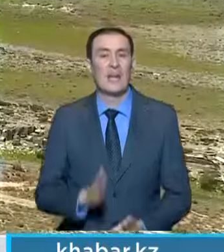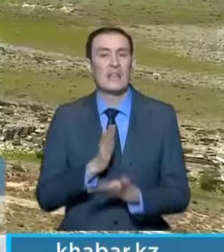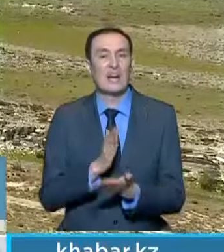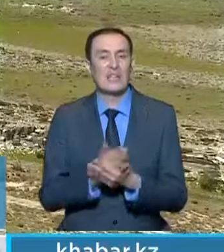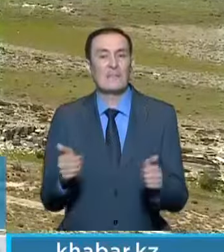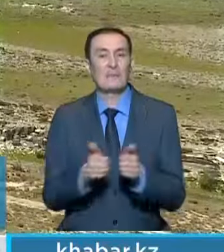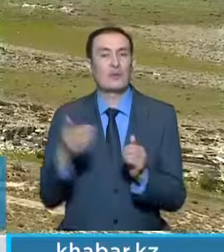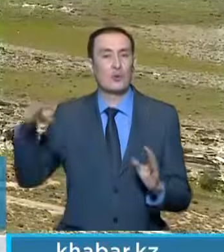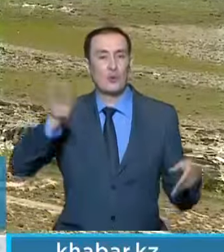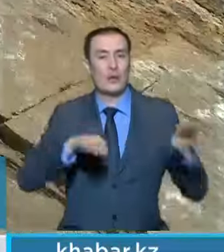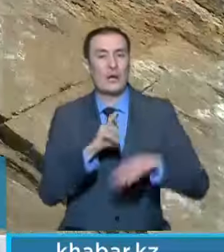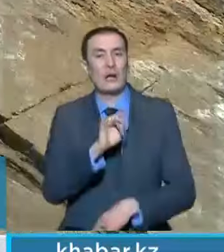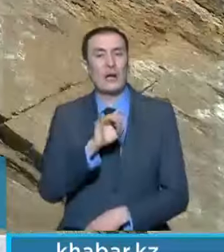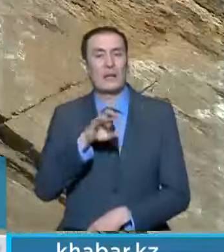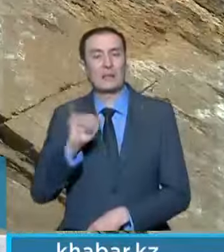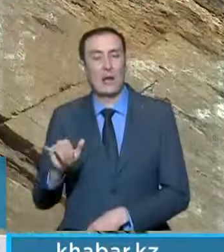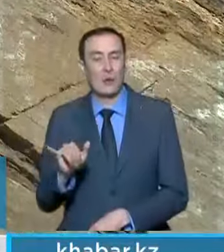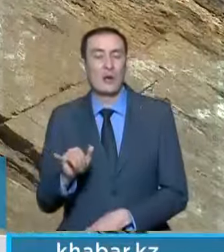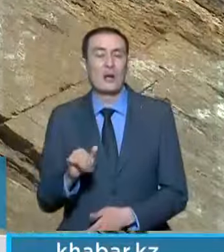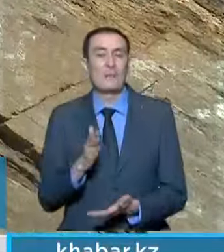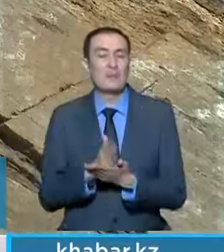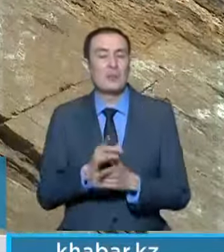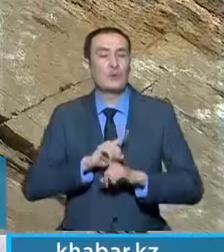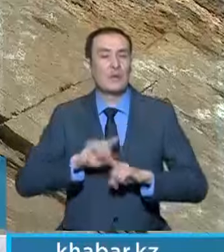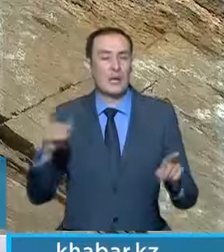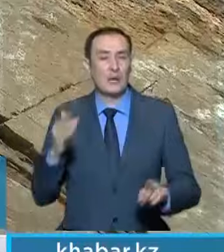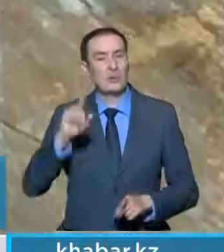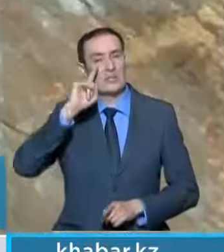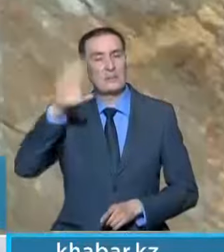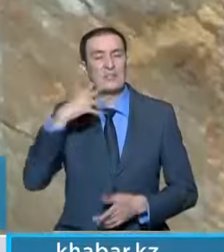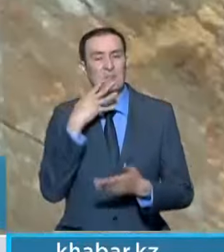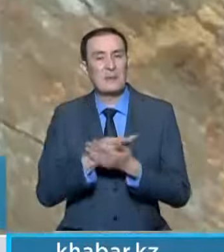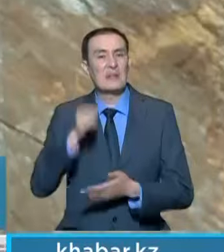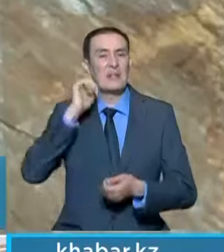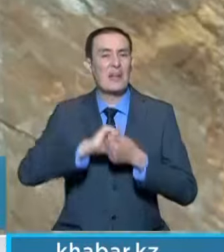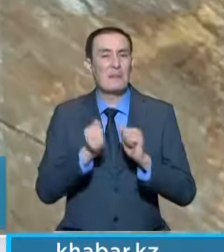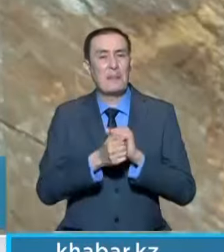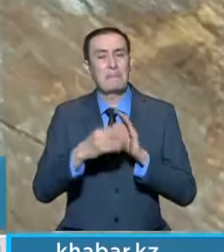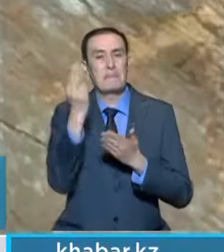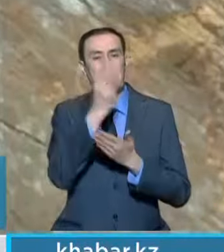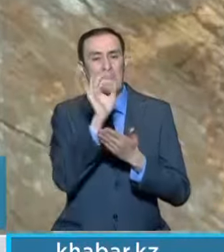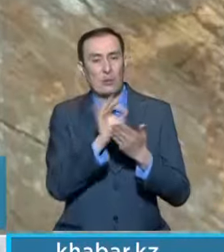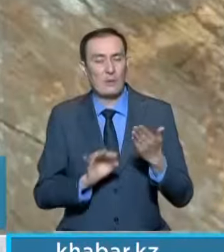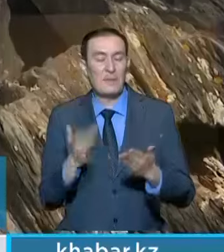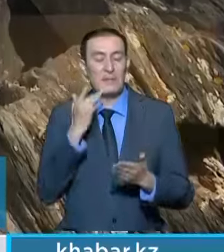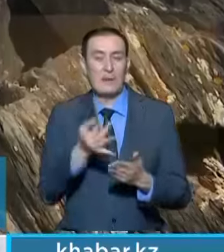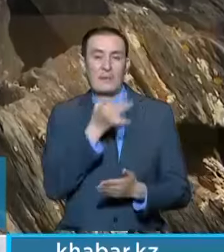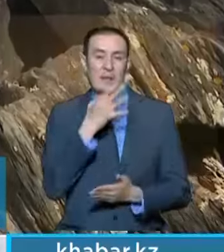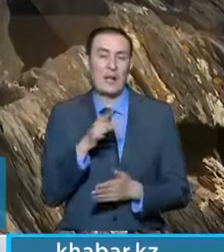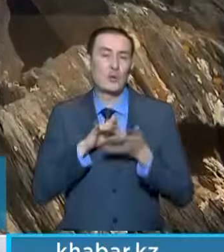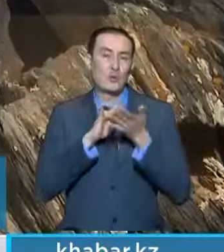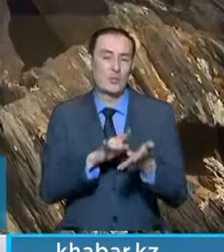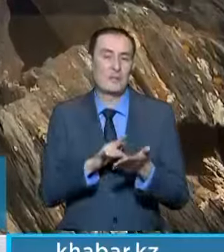Расположенное в предгорьях Каратау, ущелье Саускандык – место уникальное. Оно знаменито своими древними петроглифами и всегда привлекало